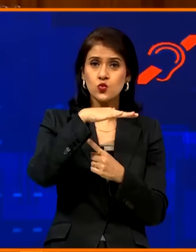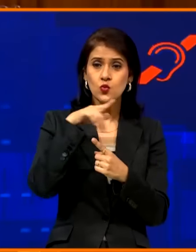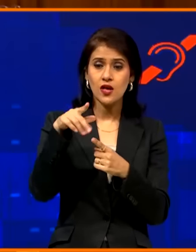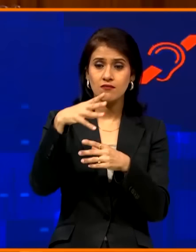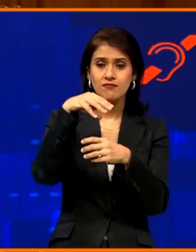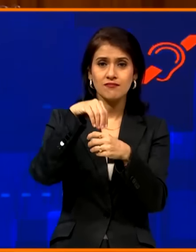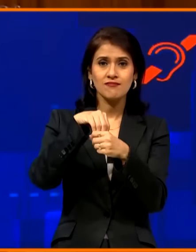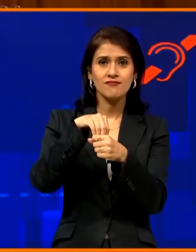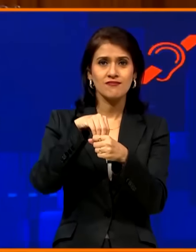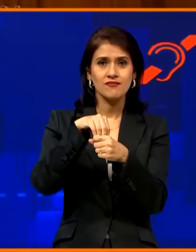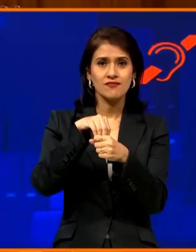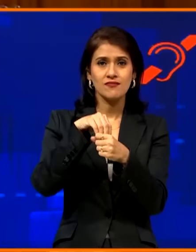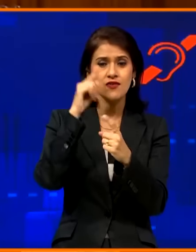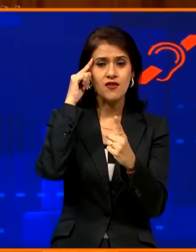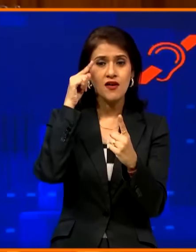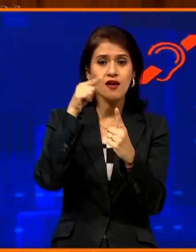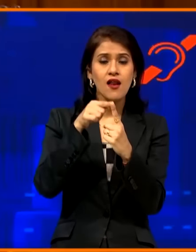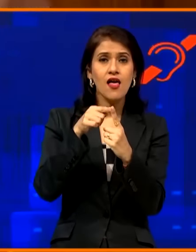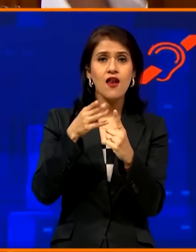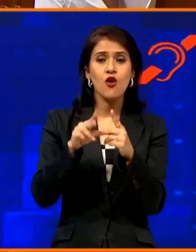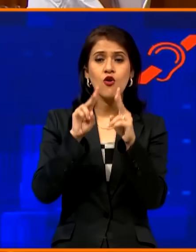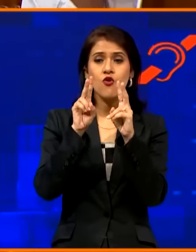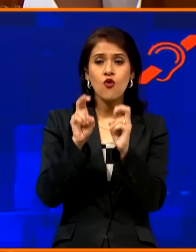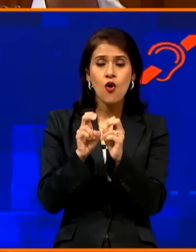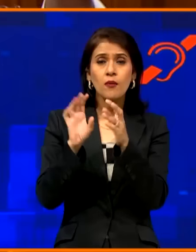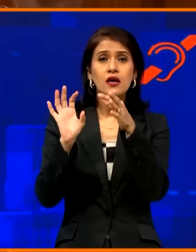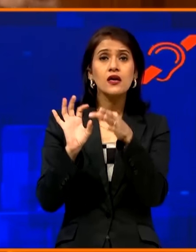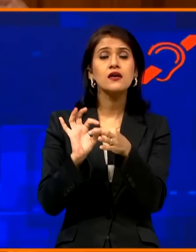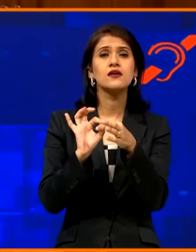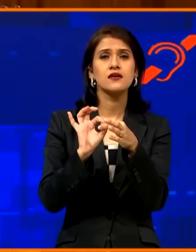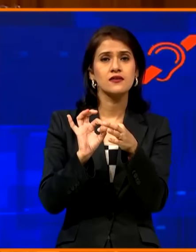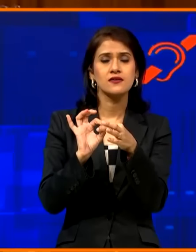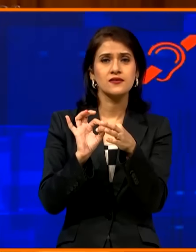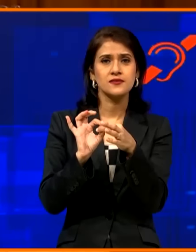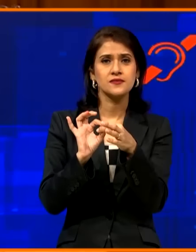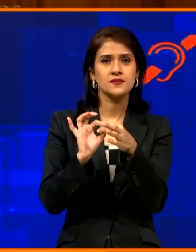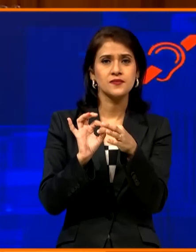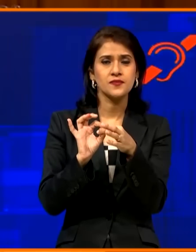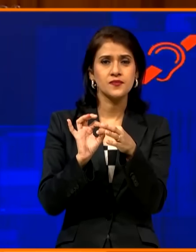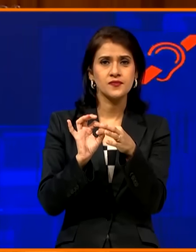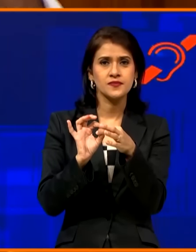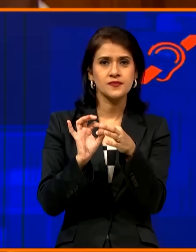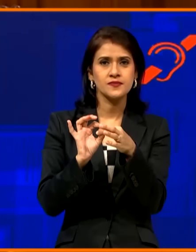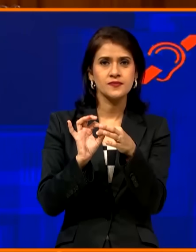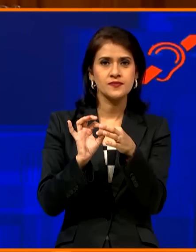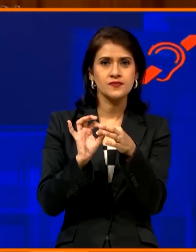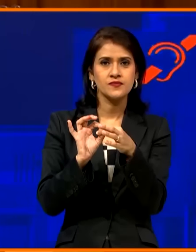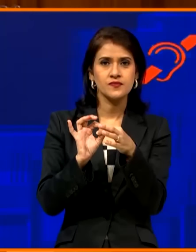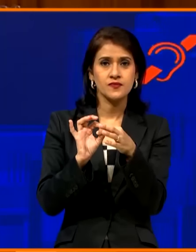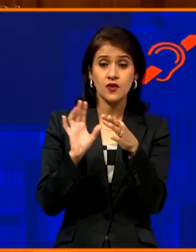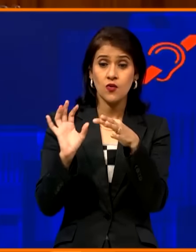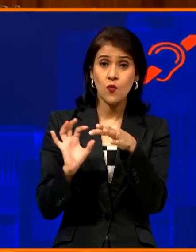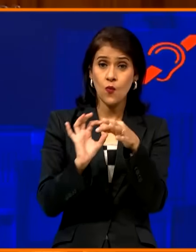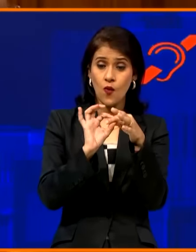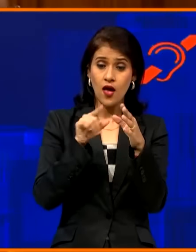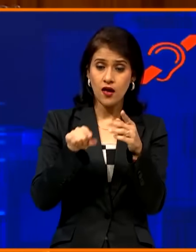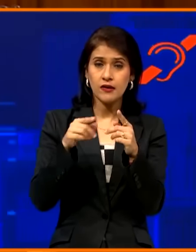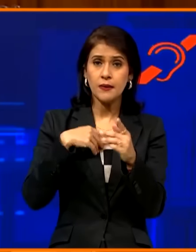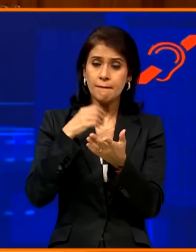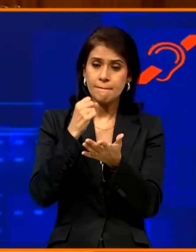है उससे कंसल्ट करके एक एक एक पॉजिटिव एनवायरमेंट